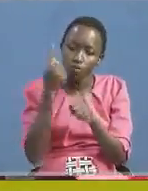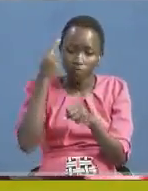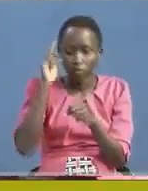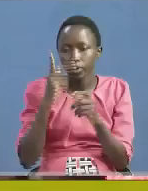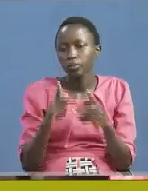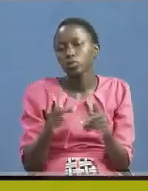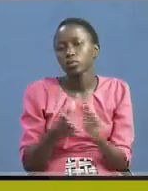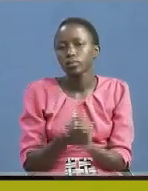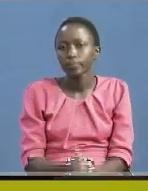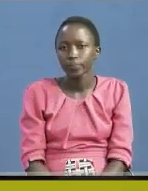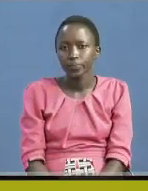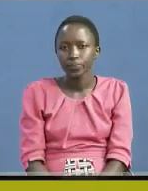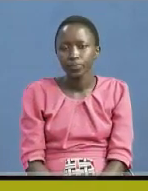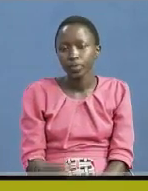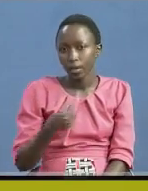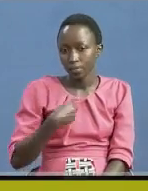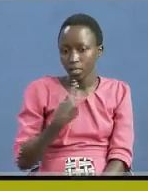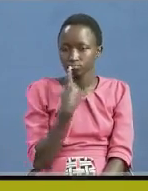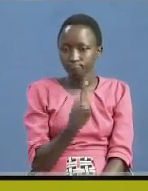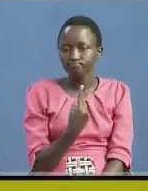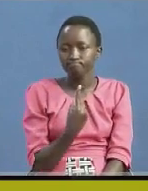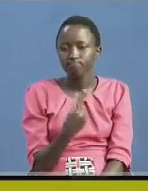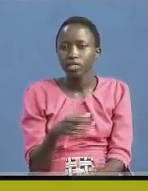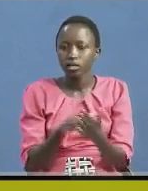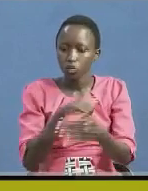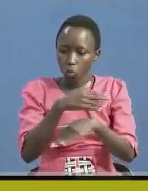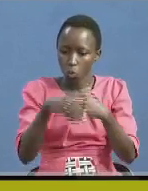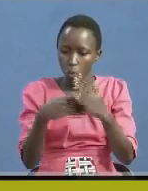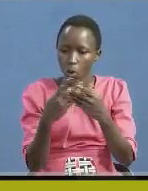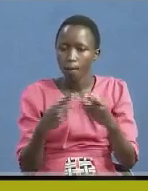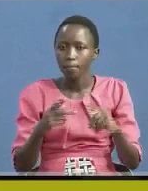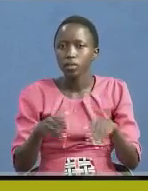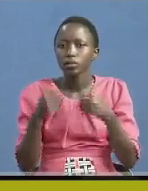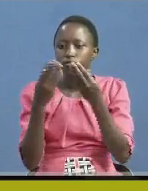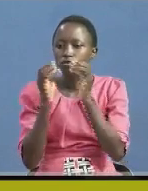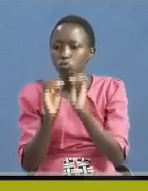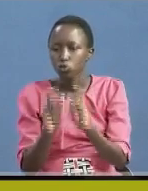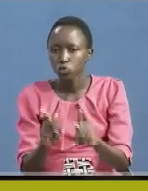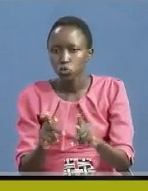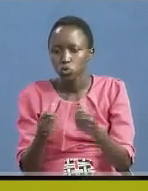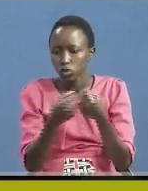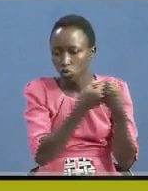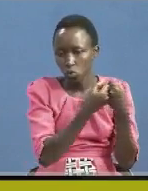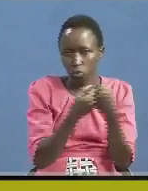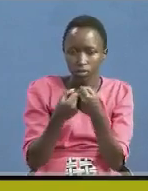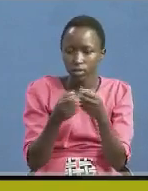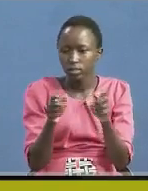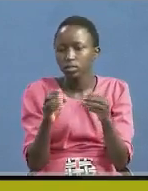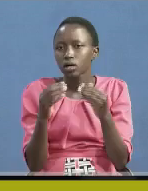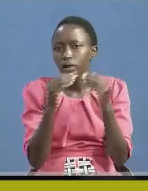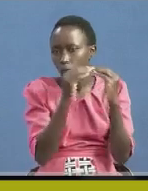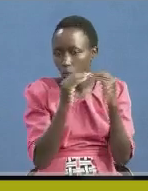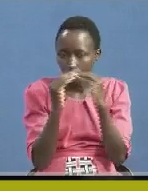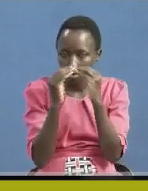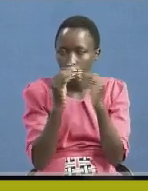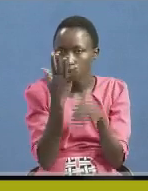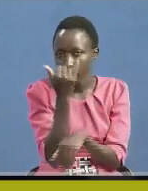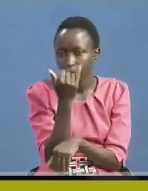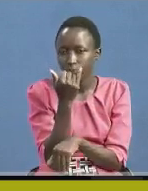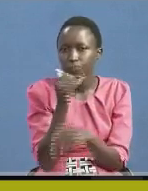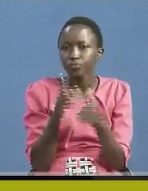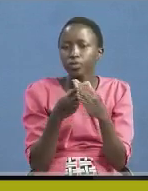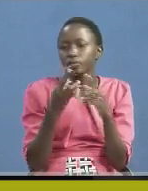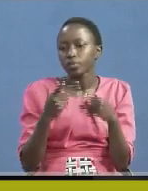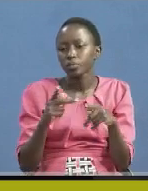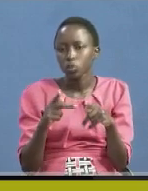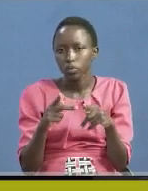maendeleo. Mimi nasema ya kwamba watu wote wapatiwe nafasi ya kugombea viti usawa, kwa sababu ni